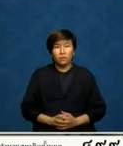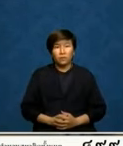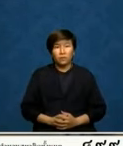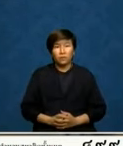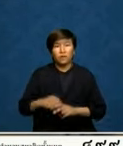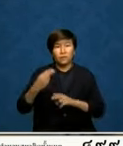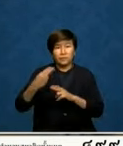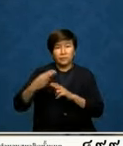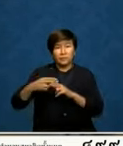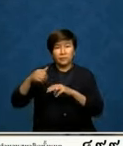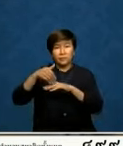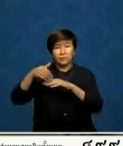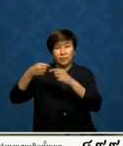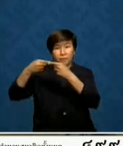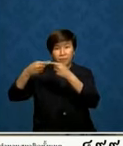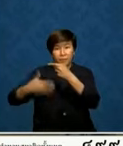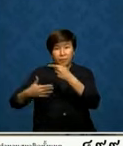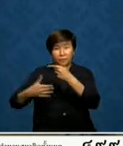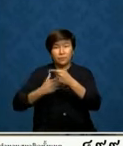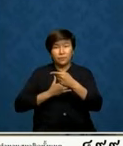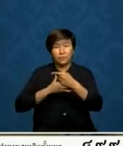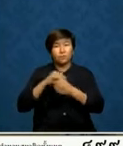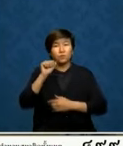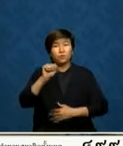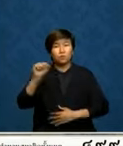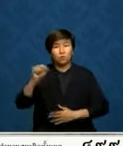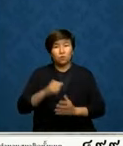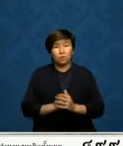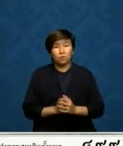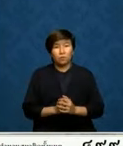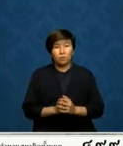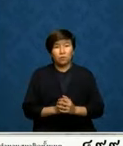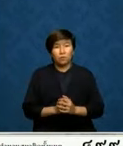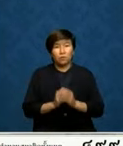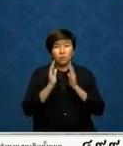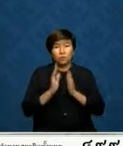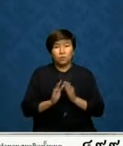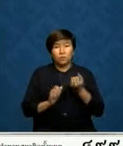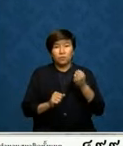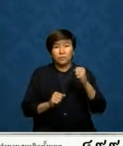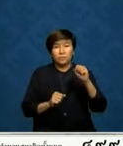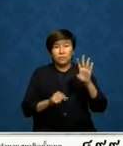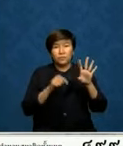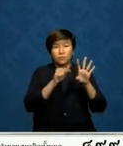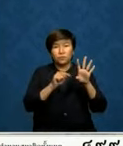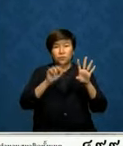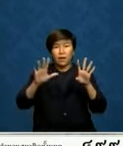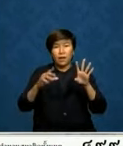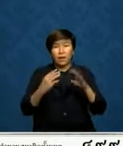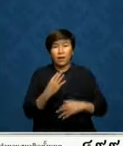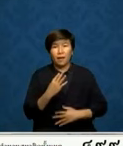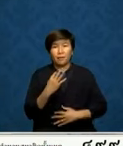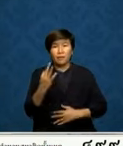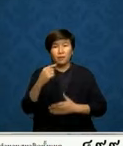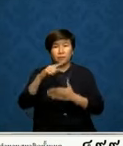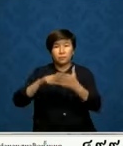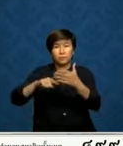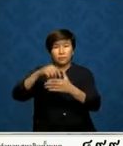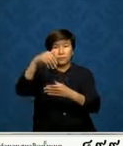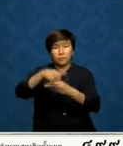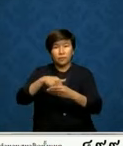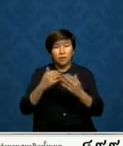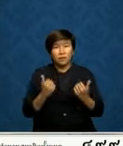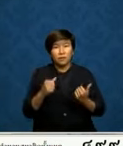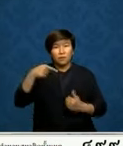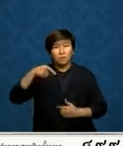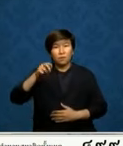บบัญชีรายชื่อพรรคก้าวไกลที่พี่น้องประชาชน 14.5 ล้านเสียงเลือกพวกผมมาท่านประธานครับขณะนี้กำลังพิจารณาร่างพระราช